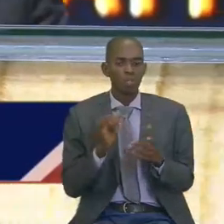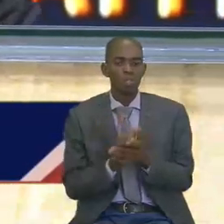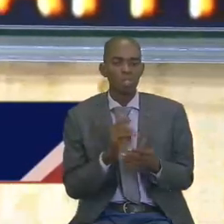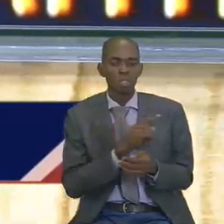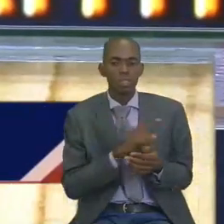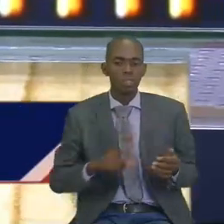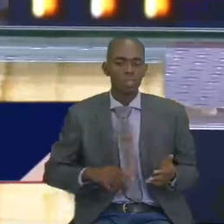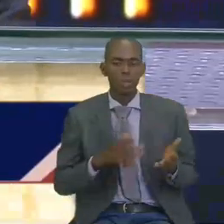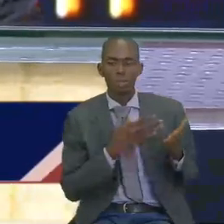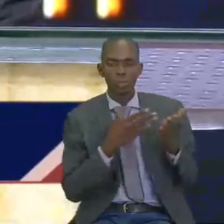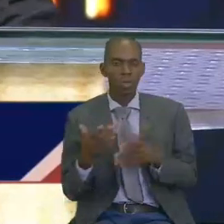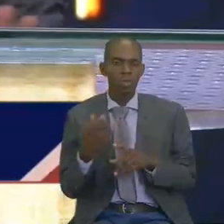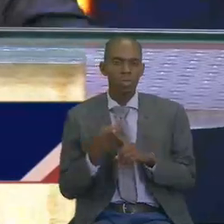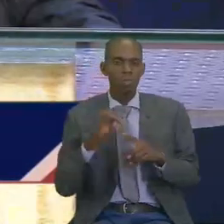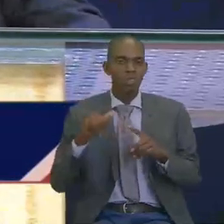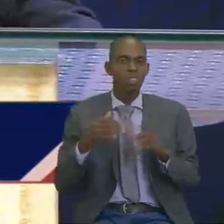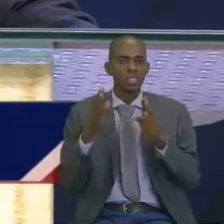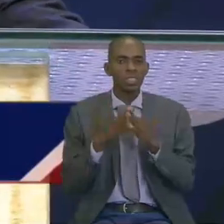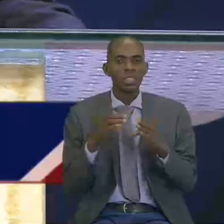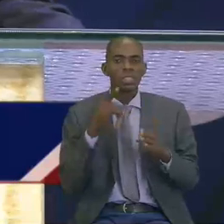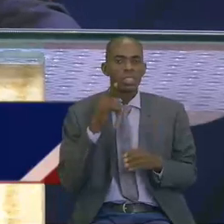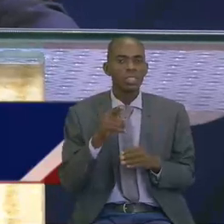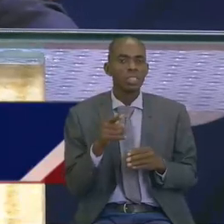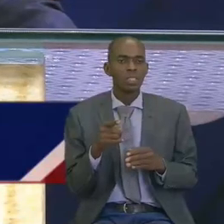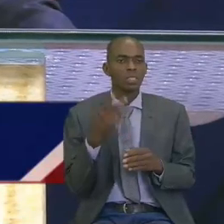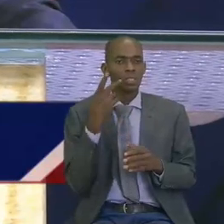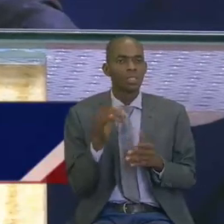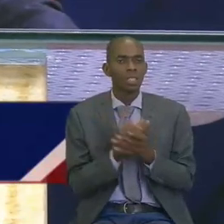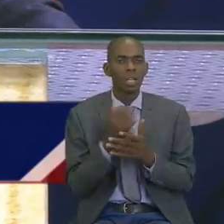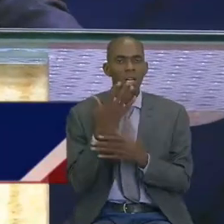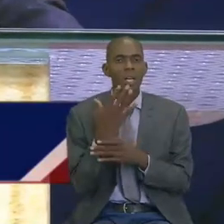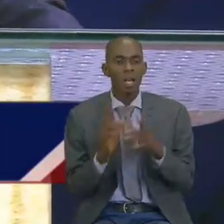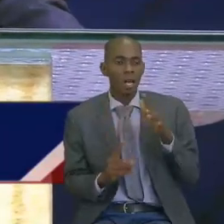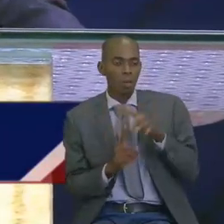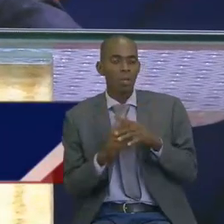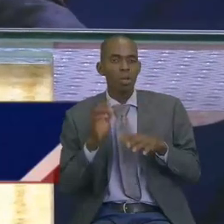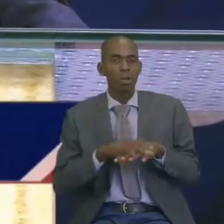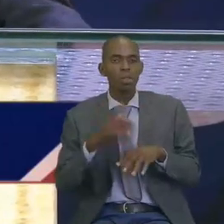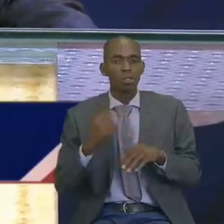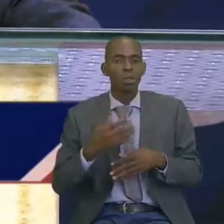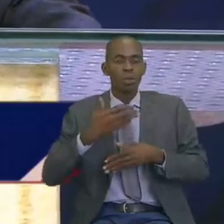des vases pris de la maison du Seigneur à Babylone, une main apparut sur le mur et